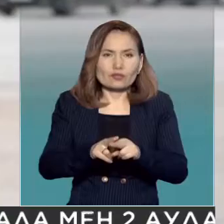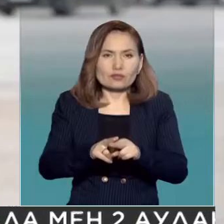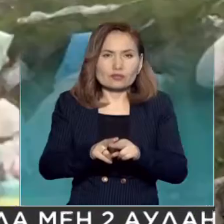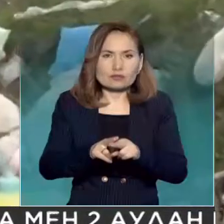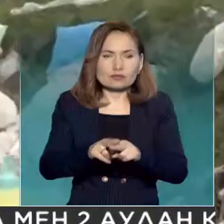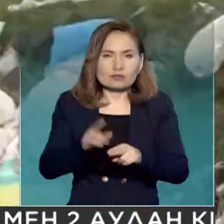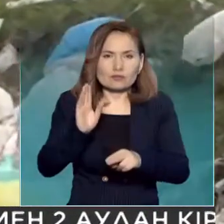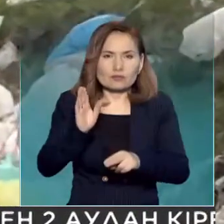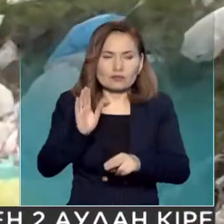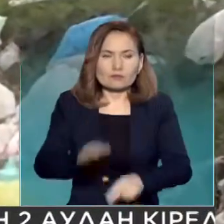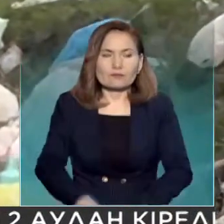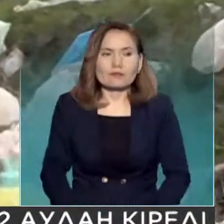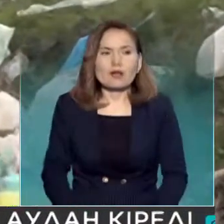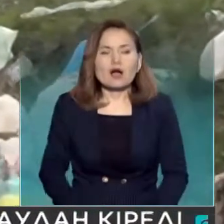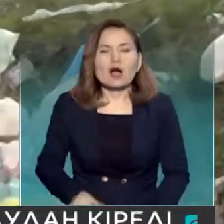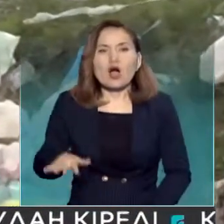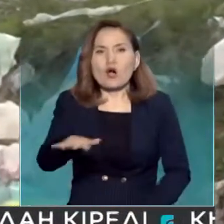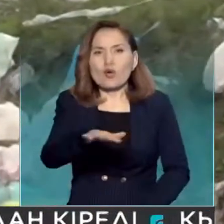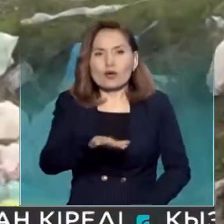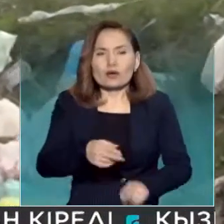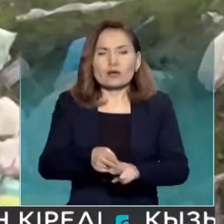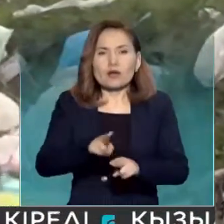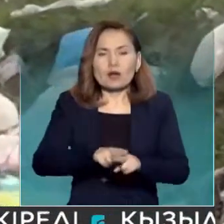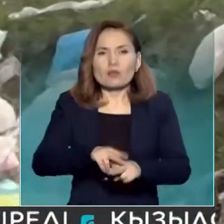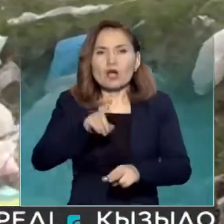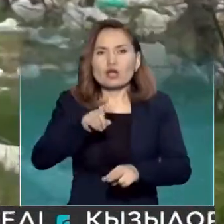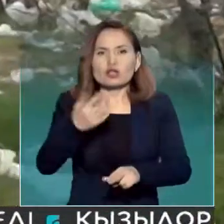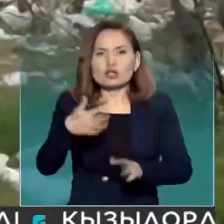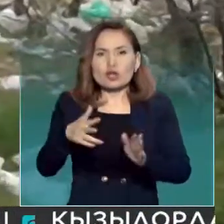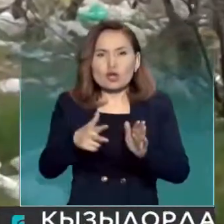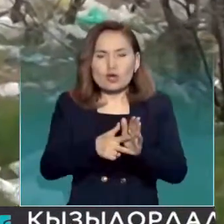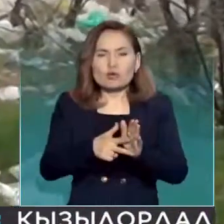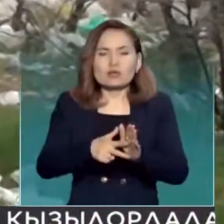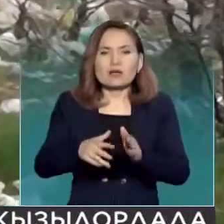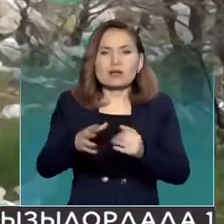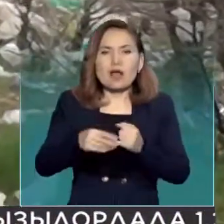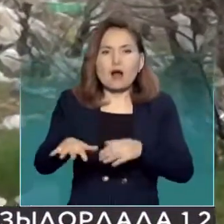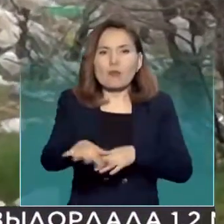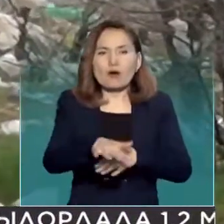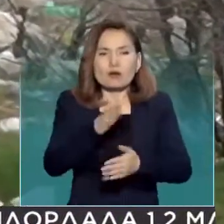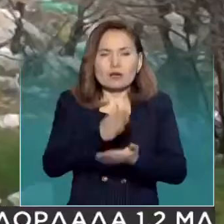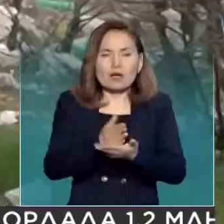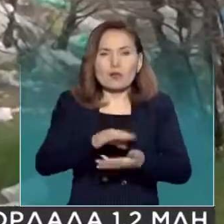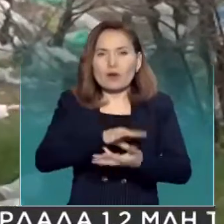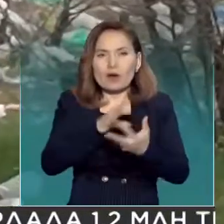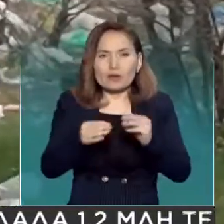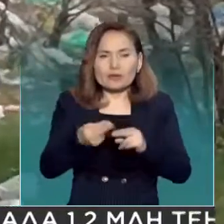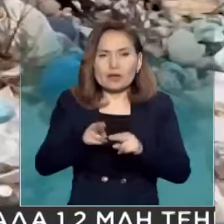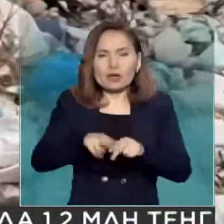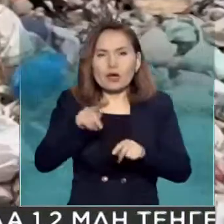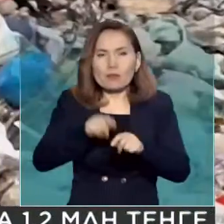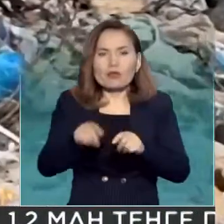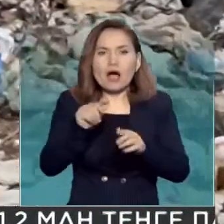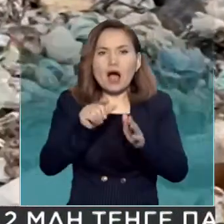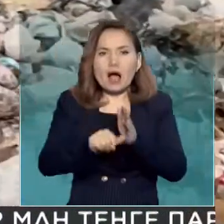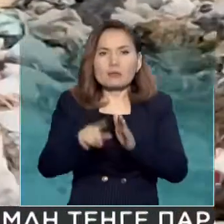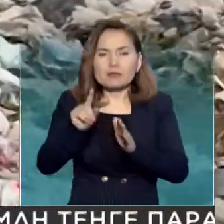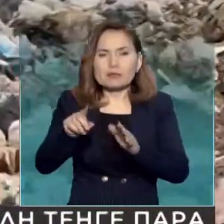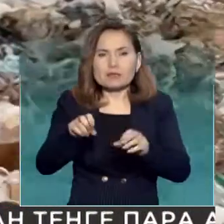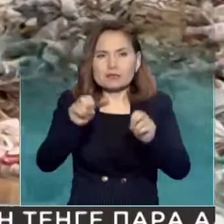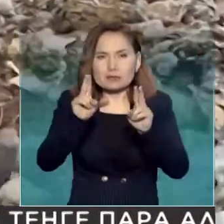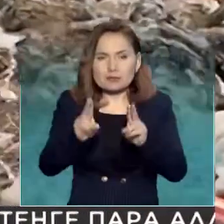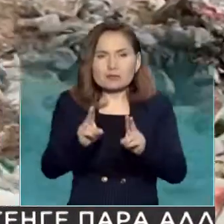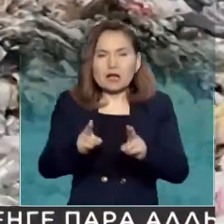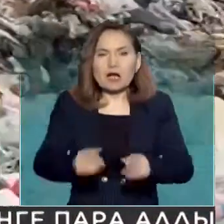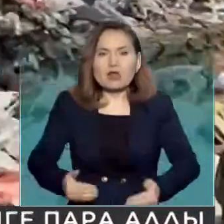тұрып қалды. Жалпы өңірде коммуналдық меншіктегі 158 полигон бар. Зерделеу жұмыстары нәтижесінде оның 61-нің арнайы қоршау